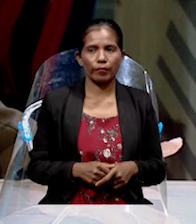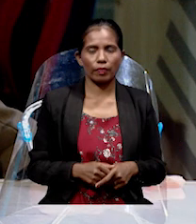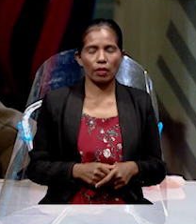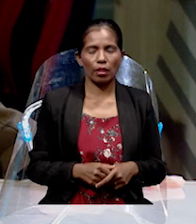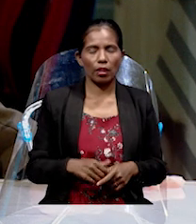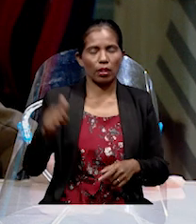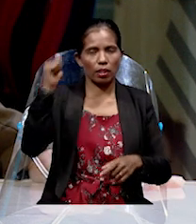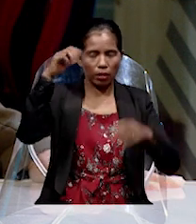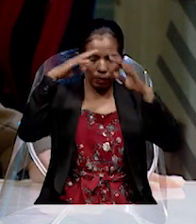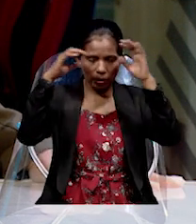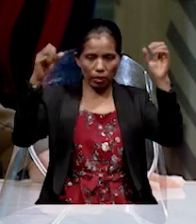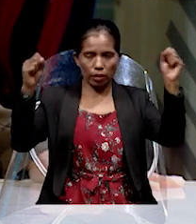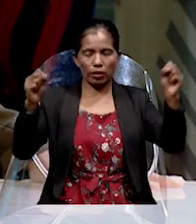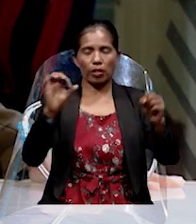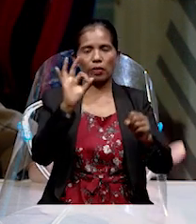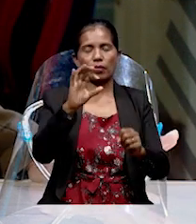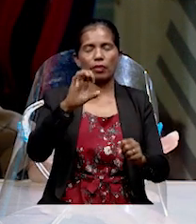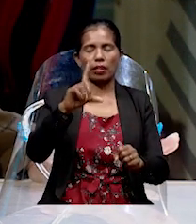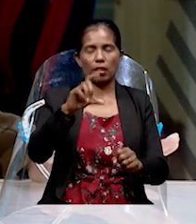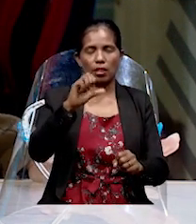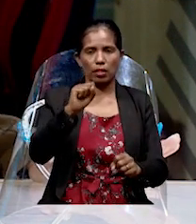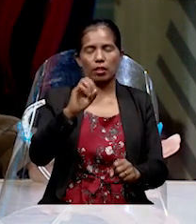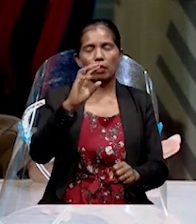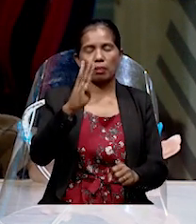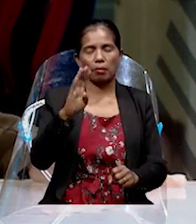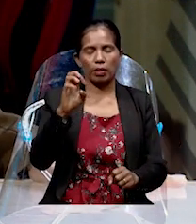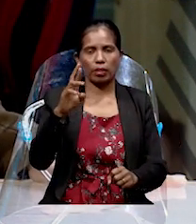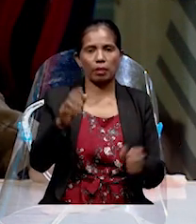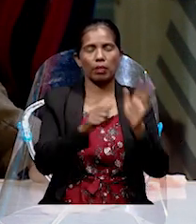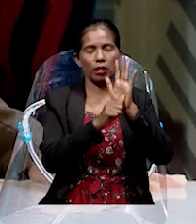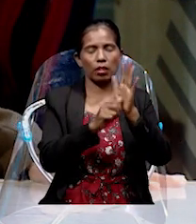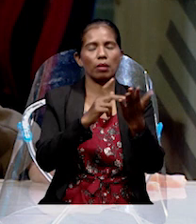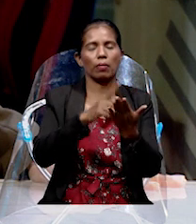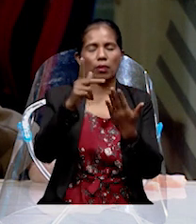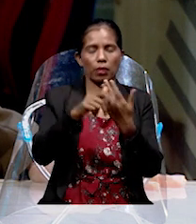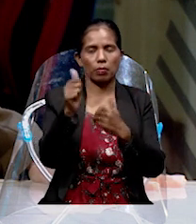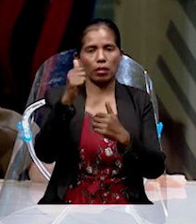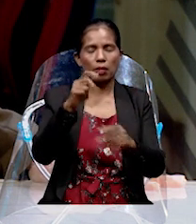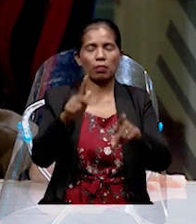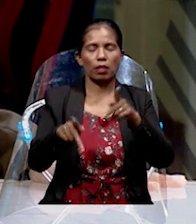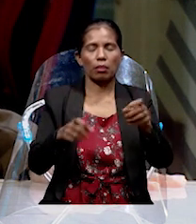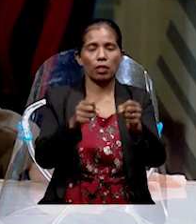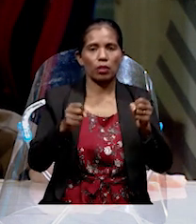Candidato Presidente Republike Felix Berto Duarte apresenta programa Sanulo ba komunidade suku Kulhum.